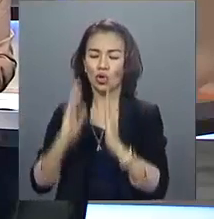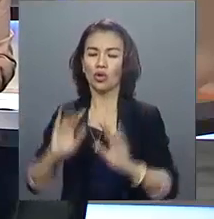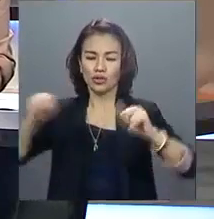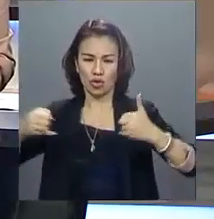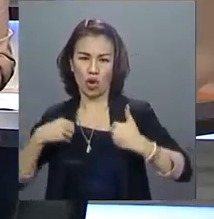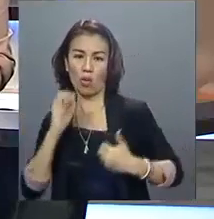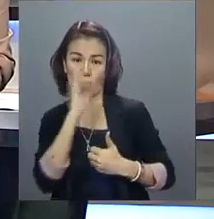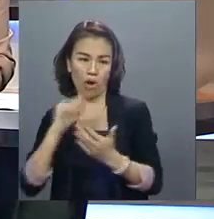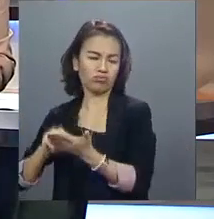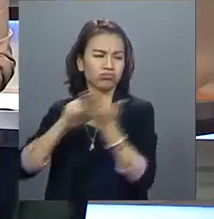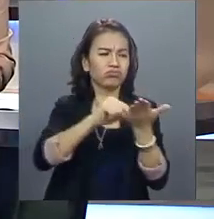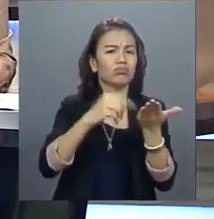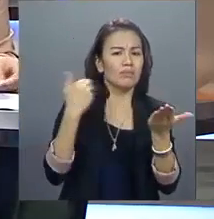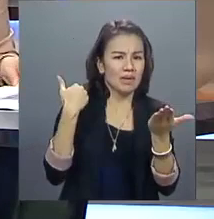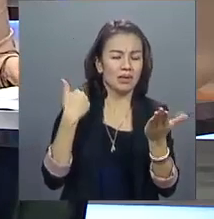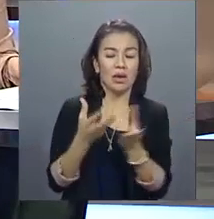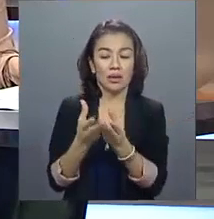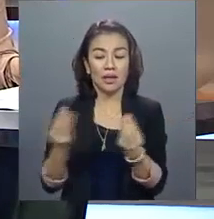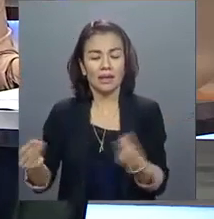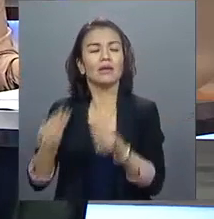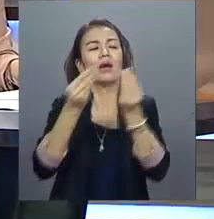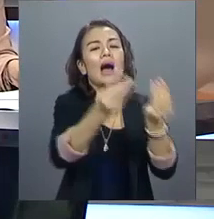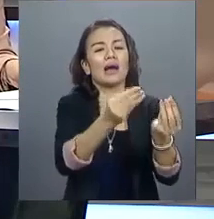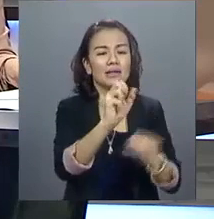พร้อมกับรับปากนะคะว่าจะส่งคืนที่ดินทั้งหมดให้กับทางส.